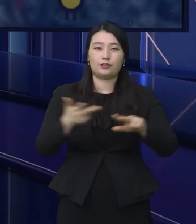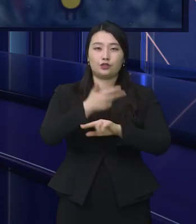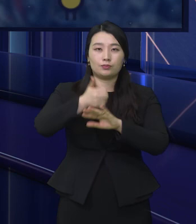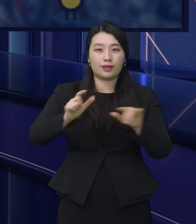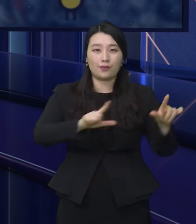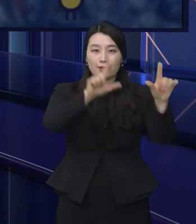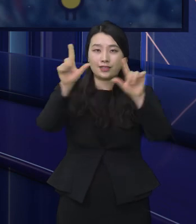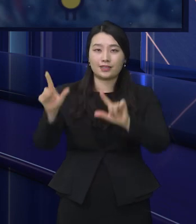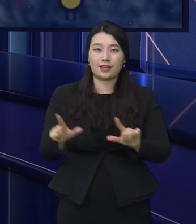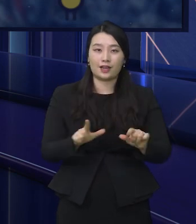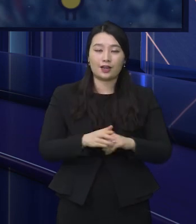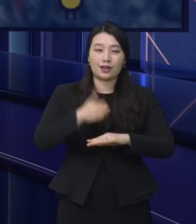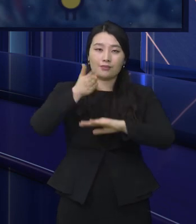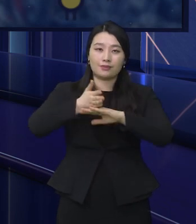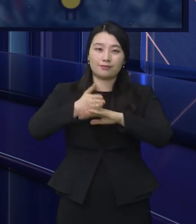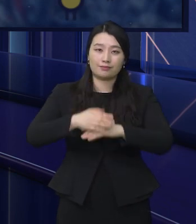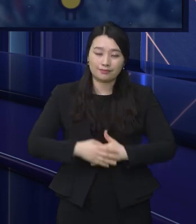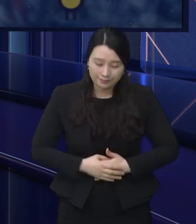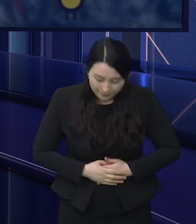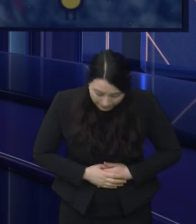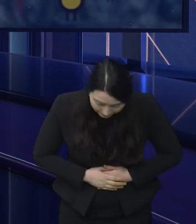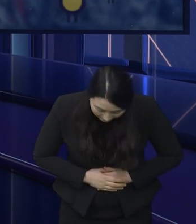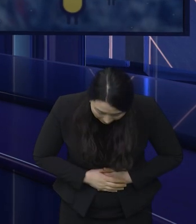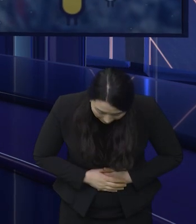주말 보내시기 바랍니다 감사합니다